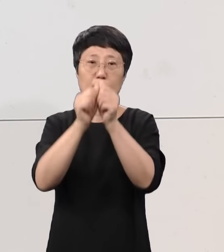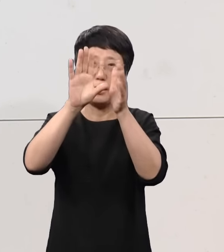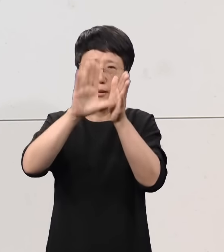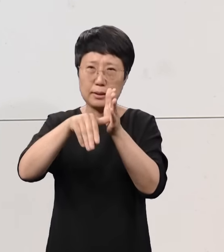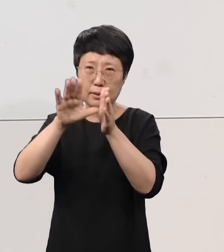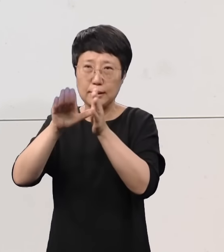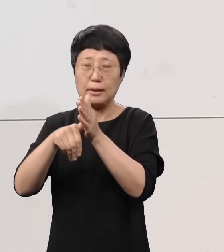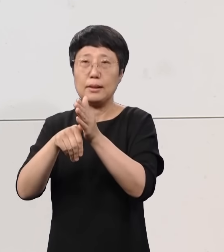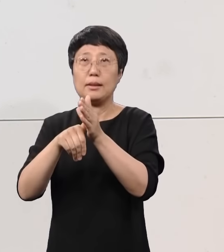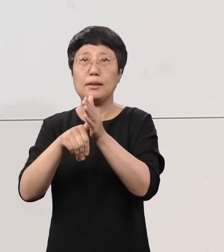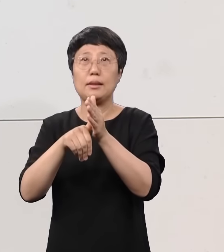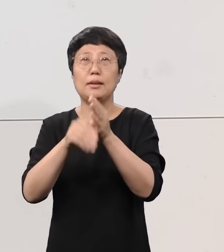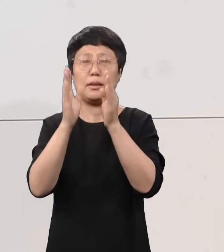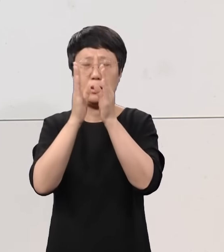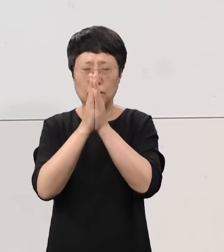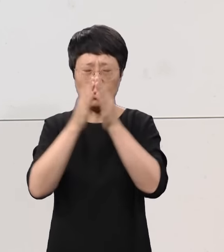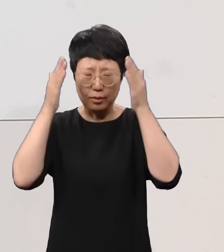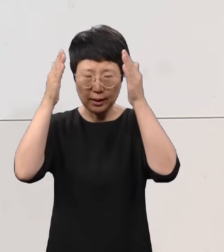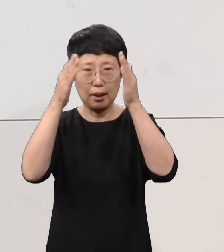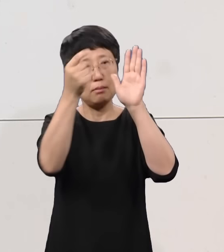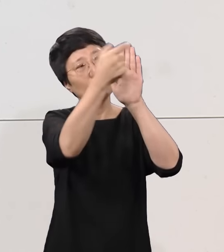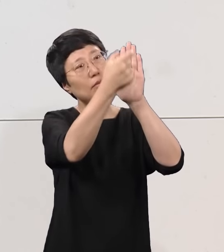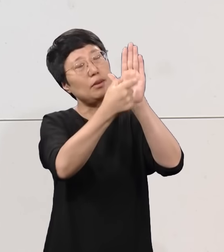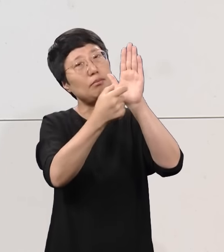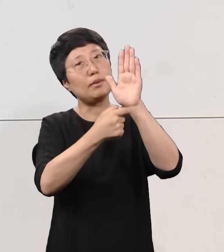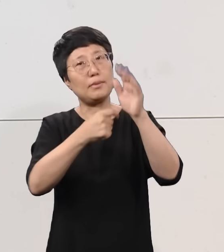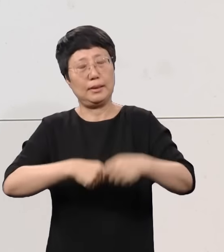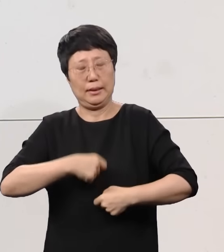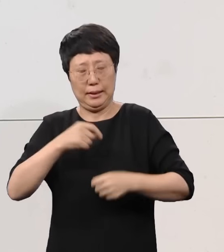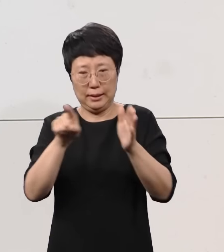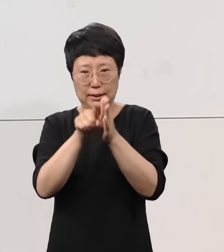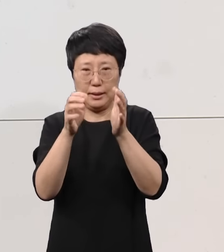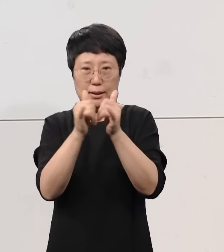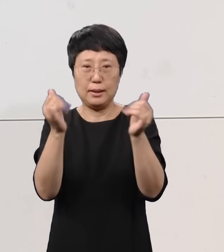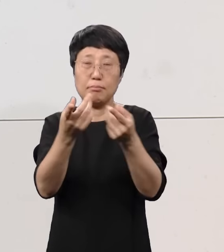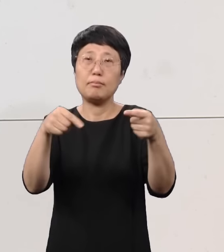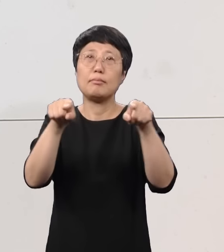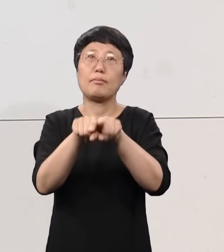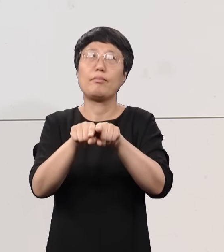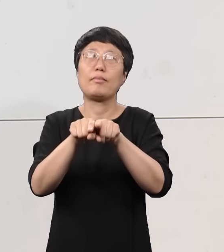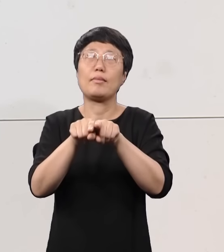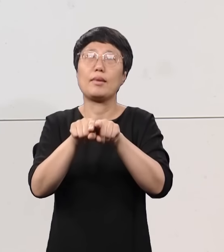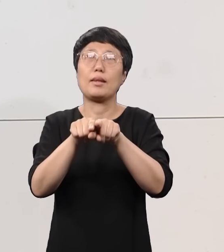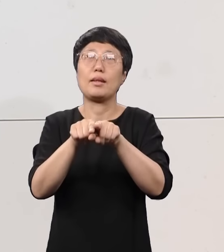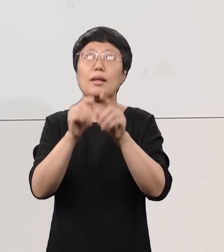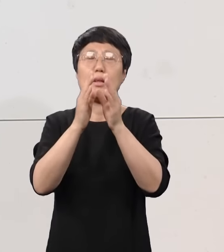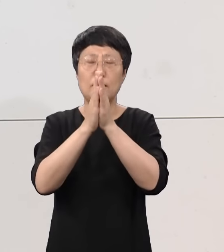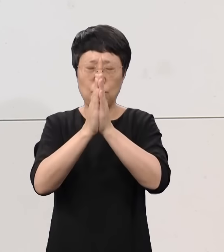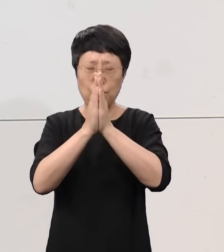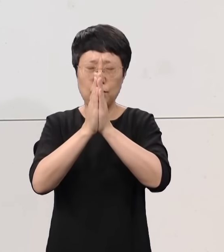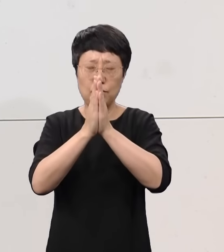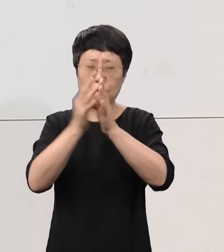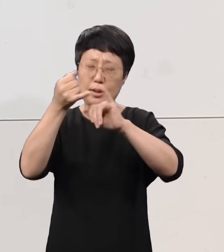신자들과 착한 신자들과 함께 꼭이 약속을 지키겠노라고 다짐하고